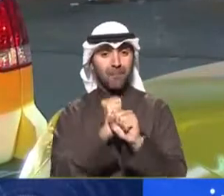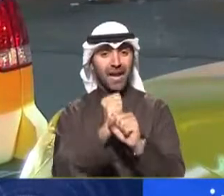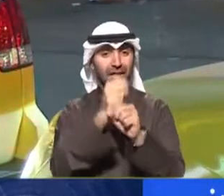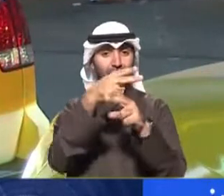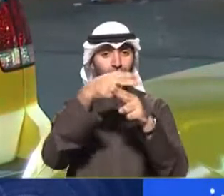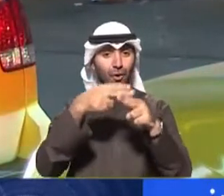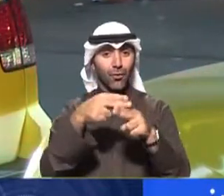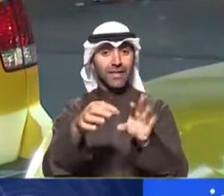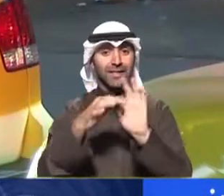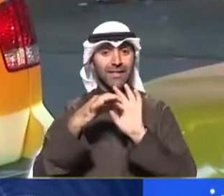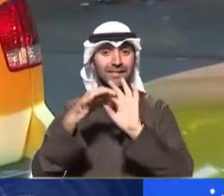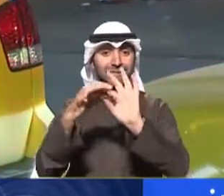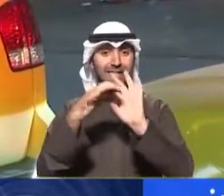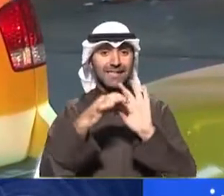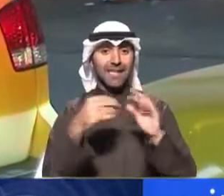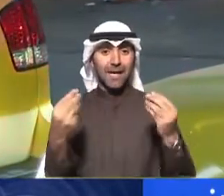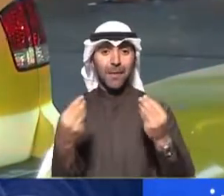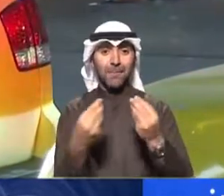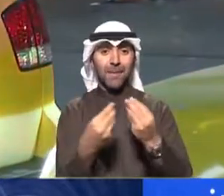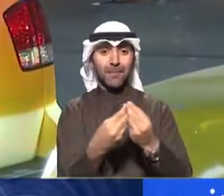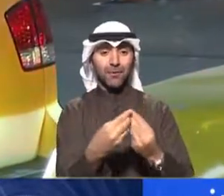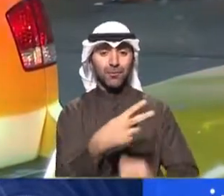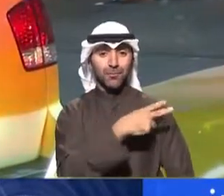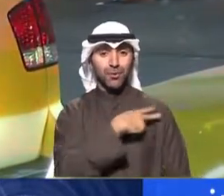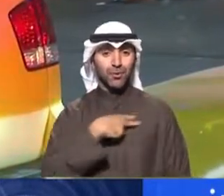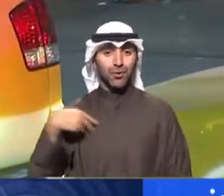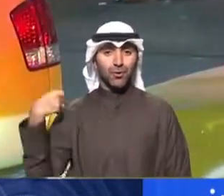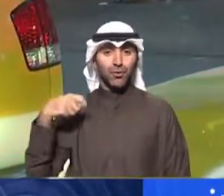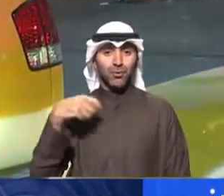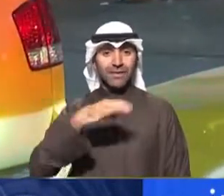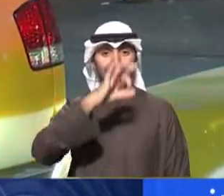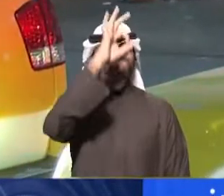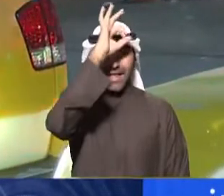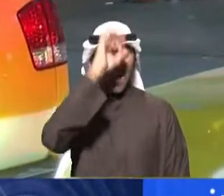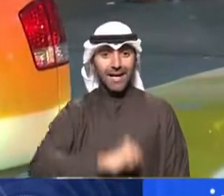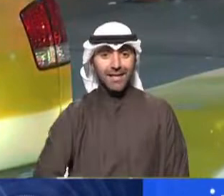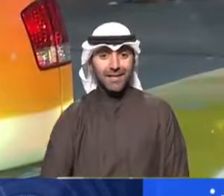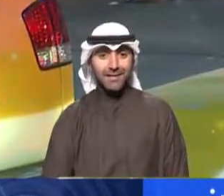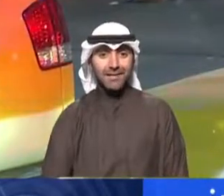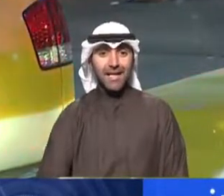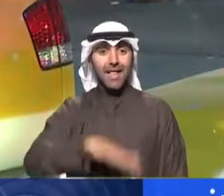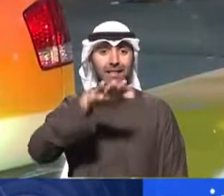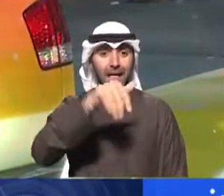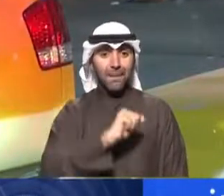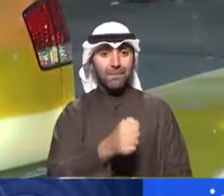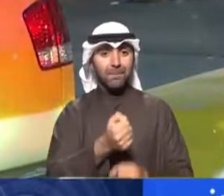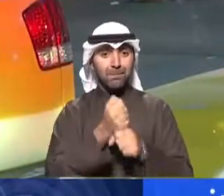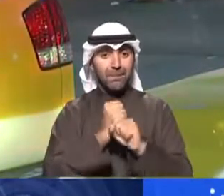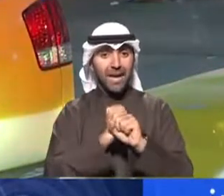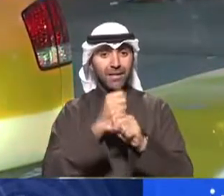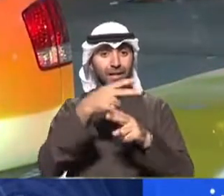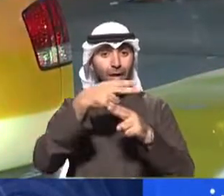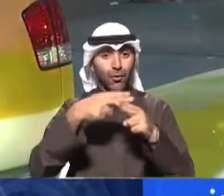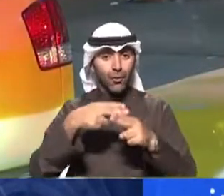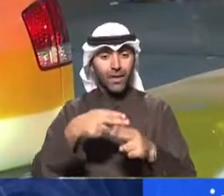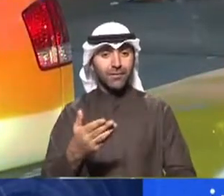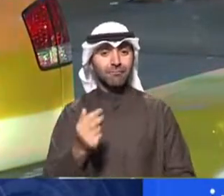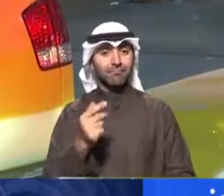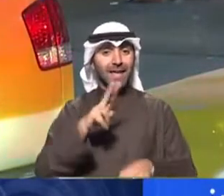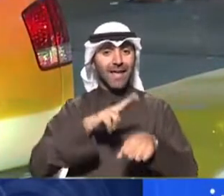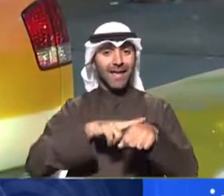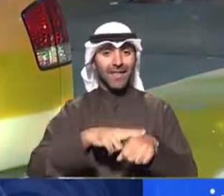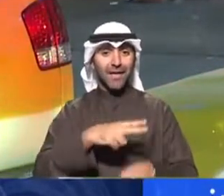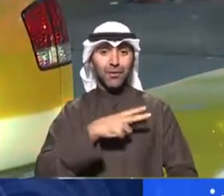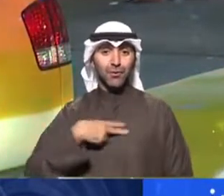ووزارة الداخلية، وهاتين الجهتين فرضتا سيطرتهما على